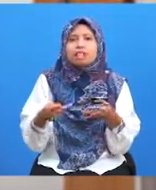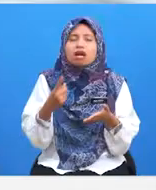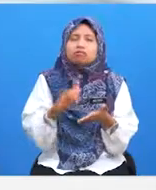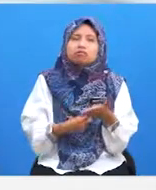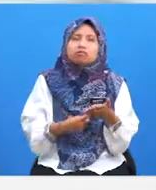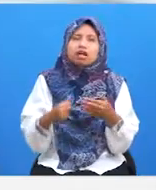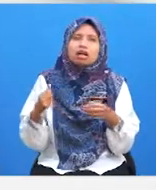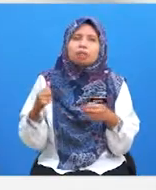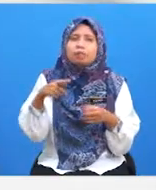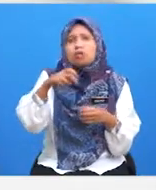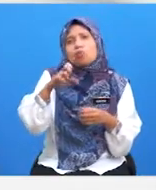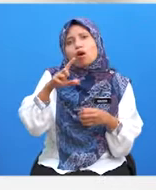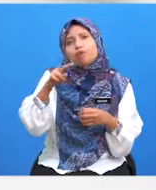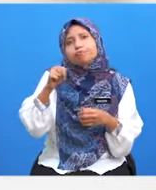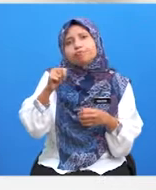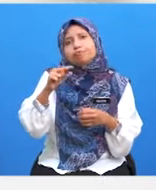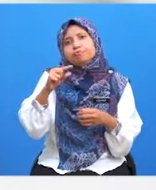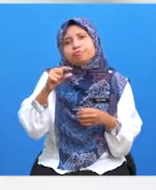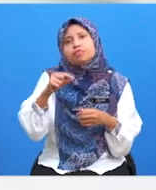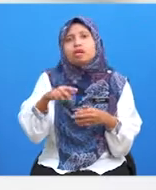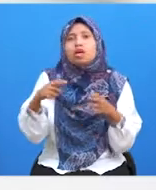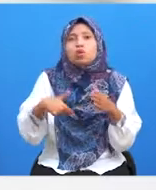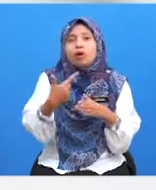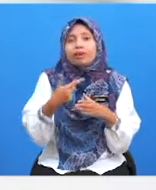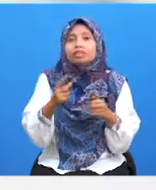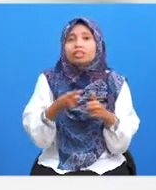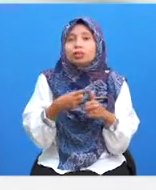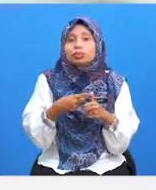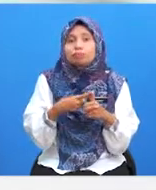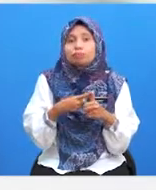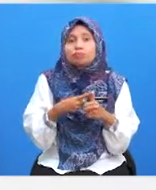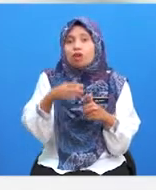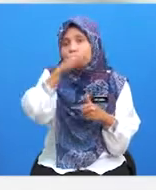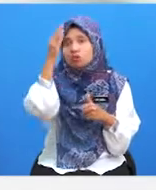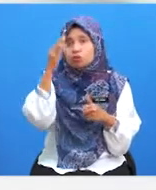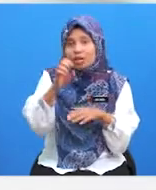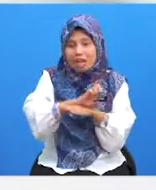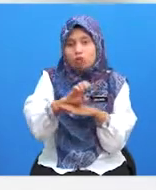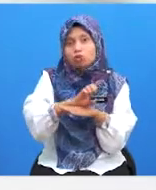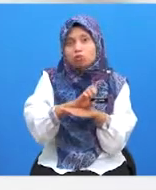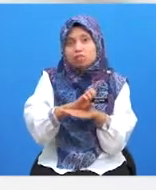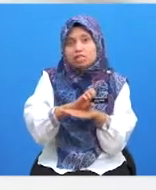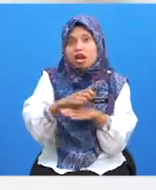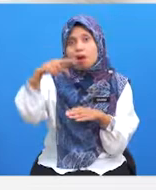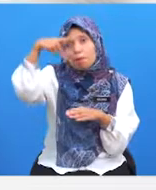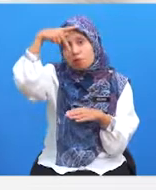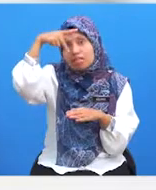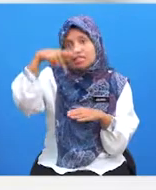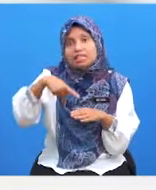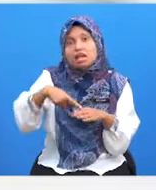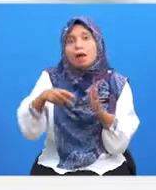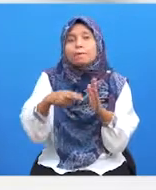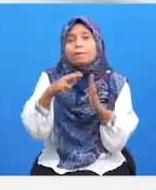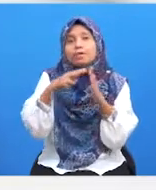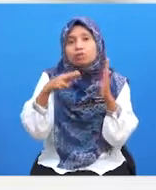kepada sebuah perniagaan faktor luaran terdiri daripada faktor ekonomi politik dan perundangan